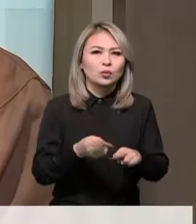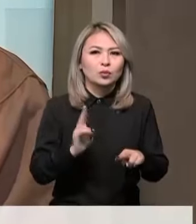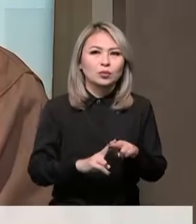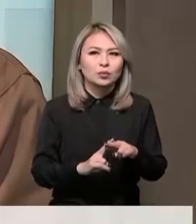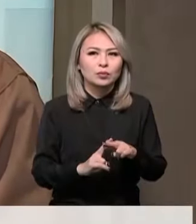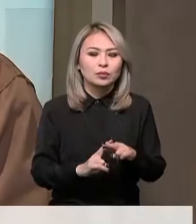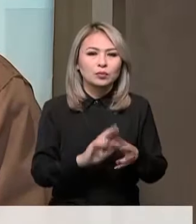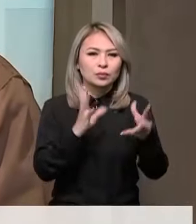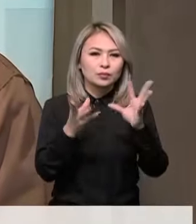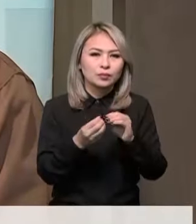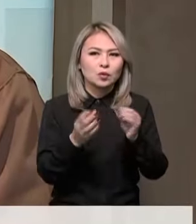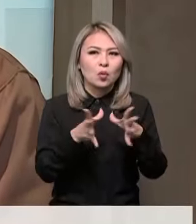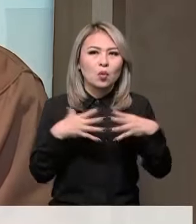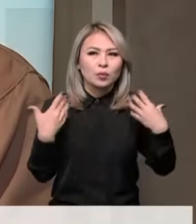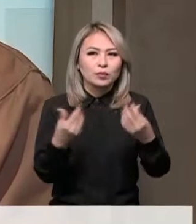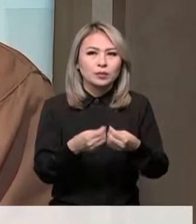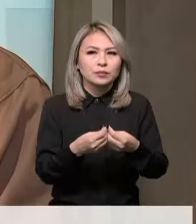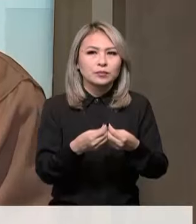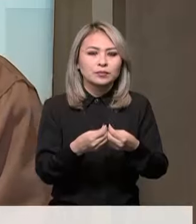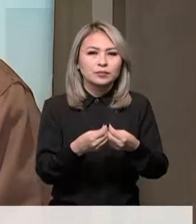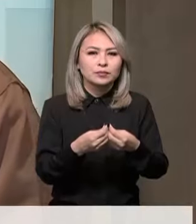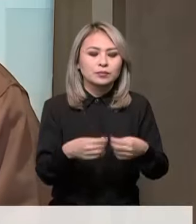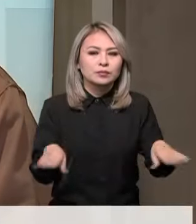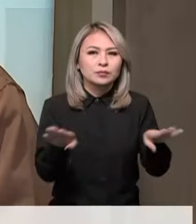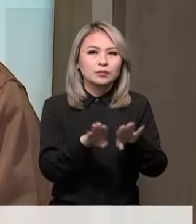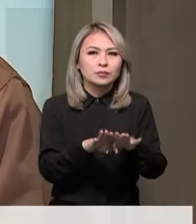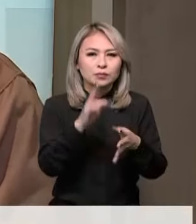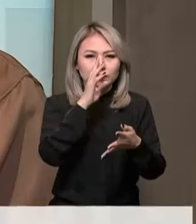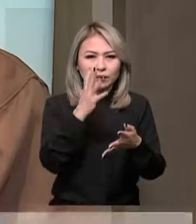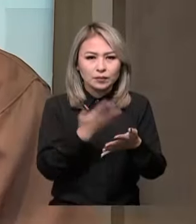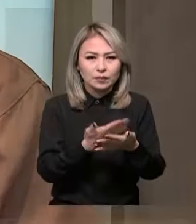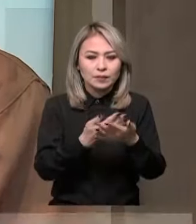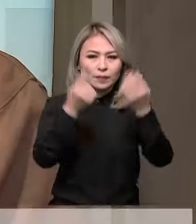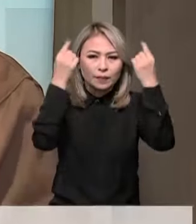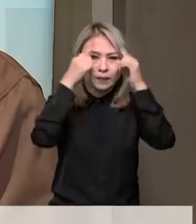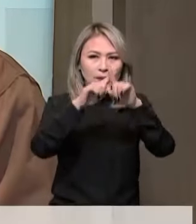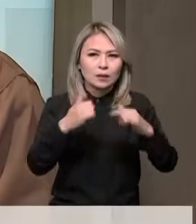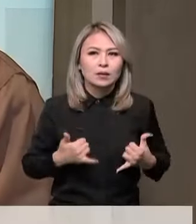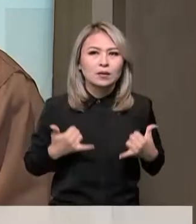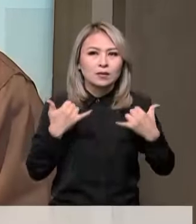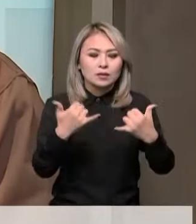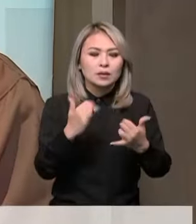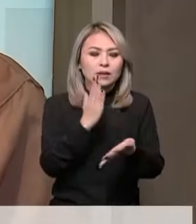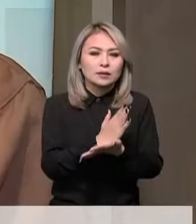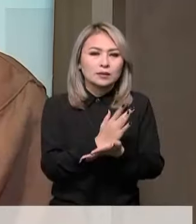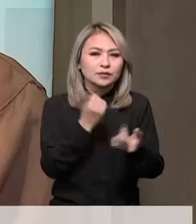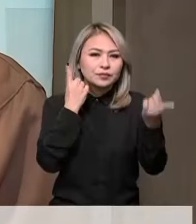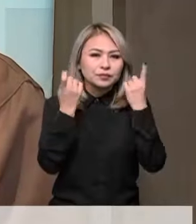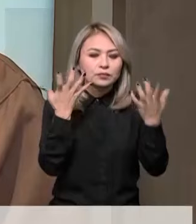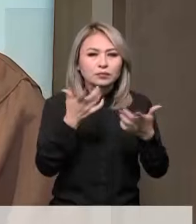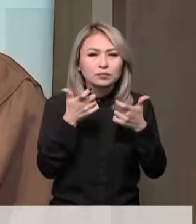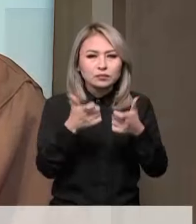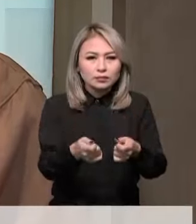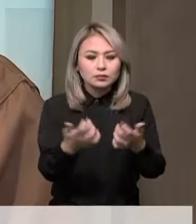және ол біздің отбасыларымызға заманауи технологиялар туралы көп мәлімет беріп жатырмыз. Мысалы, қалай чип салу